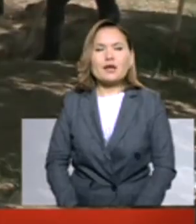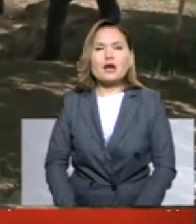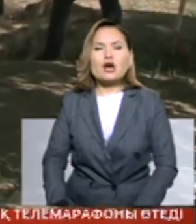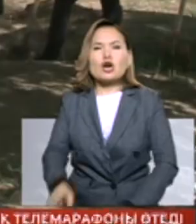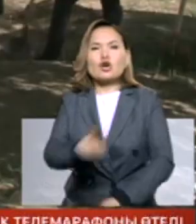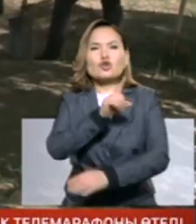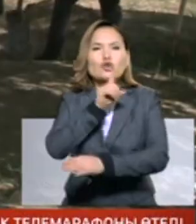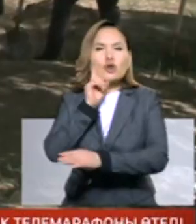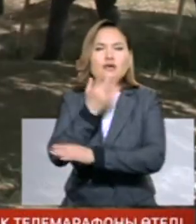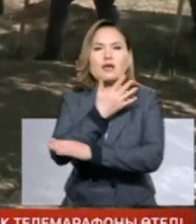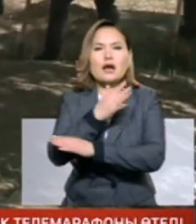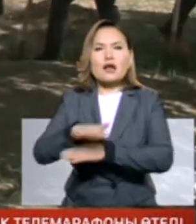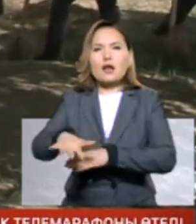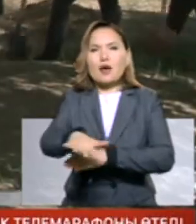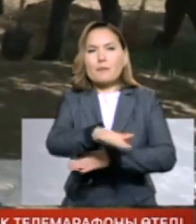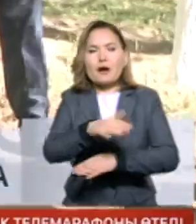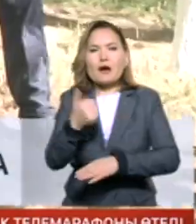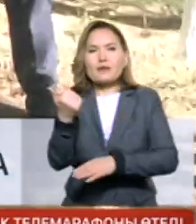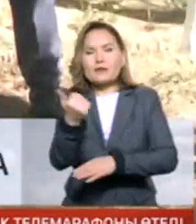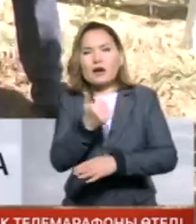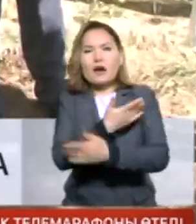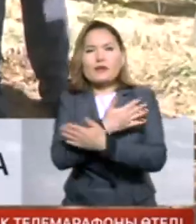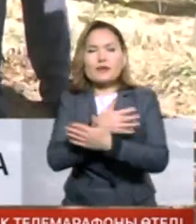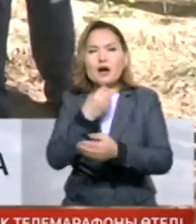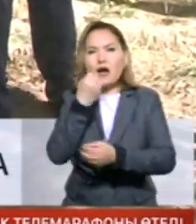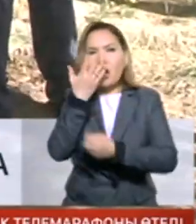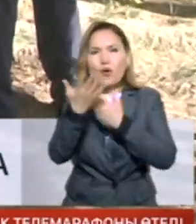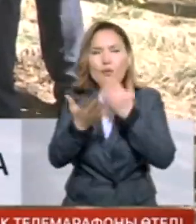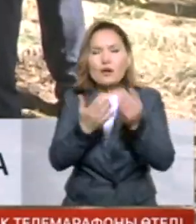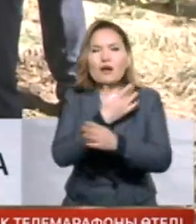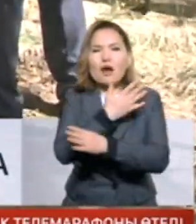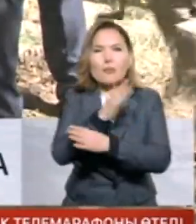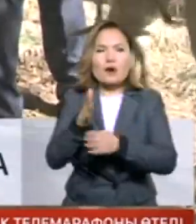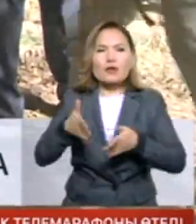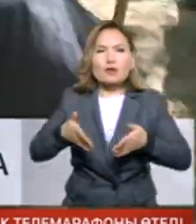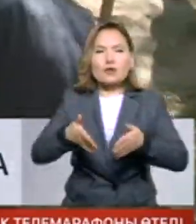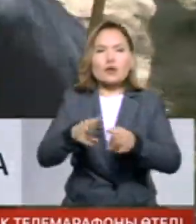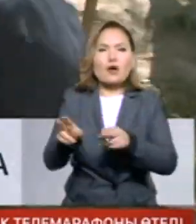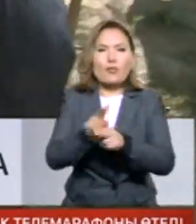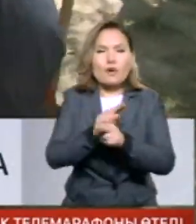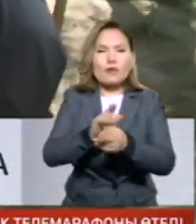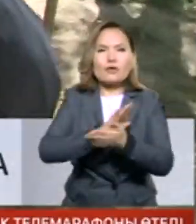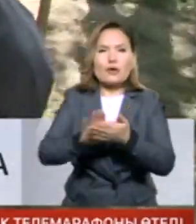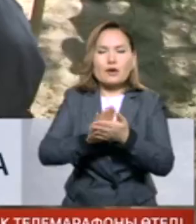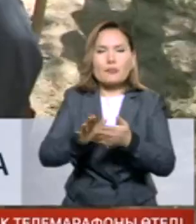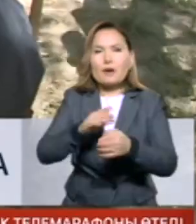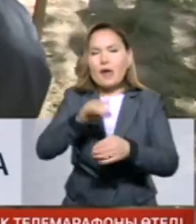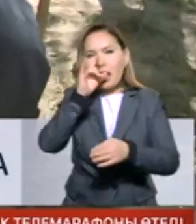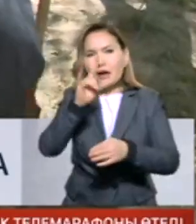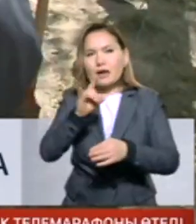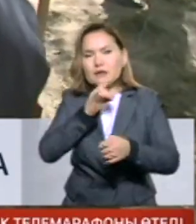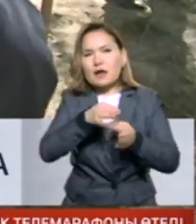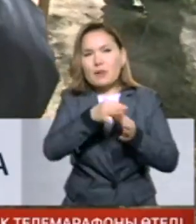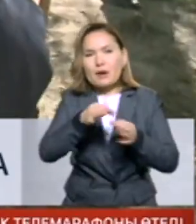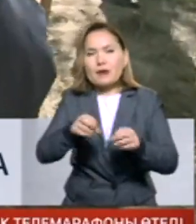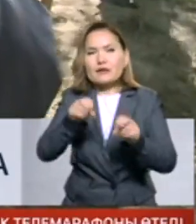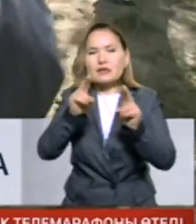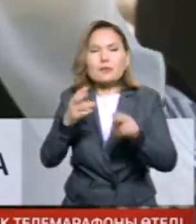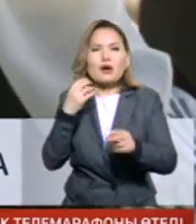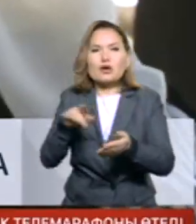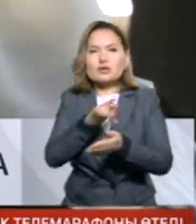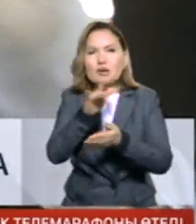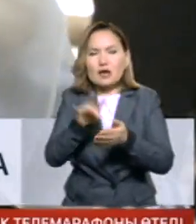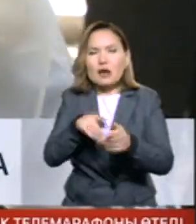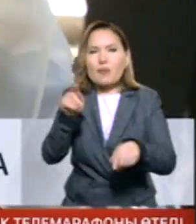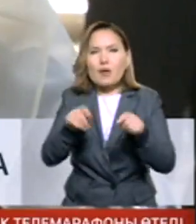Жасыл аймақ апталығында өңір бойынша саябақтар, гүлзарлар, демалыс орындары абаттандырылды. Бұл жолы тазалық науқанына елдің ардақты ардагерлері